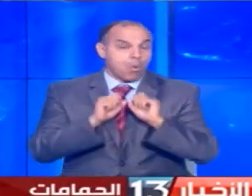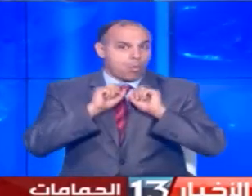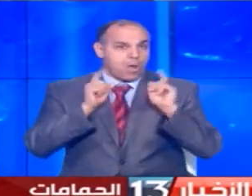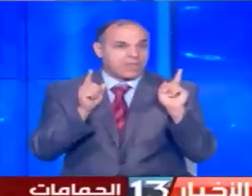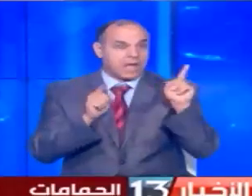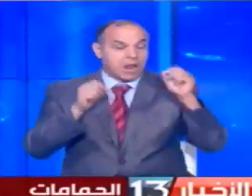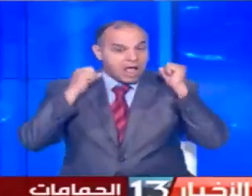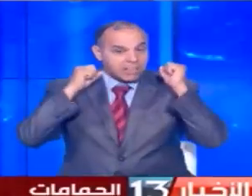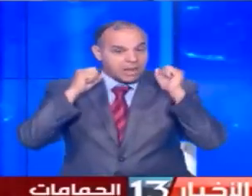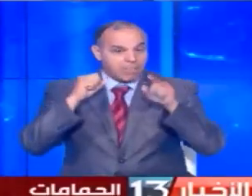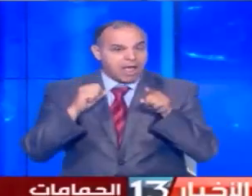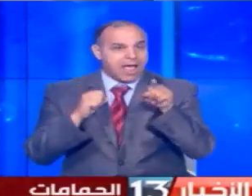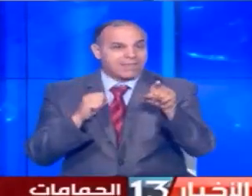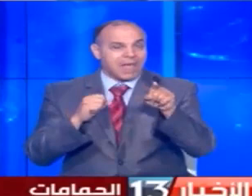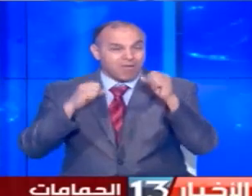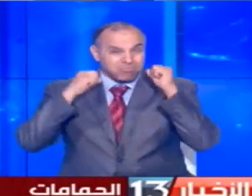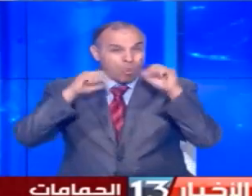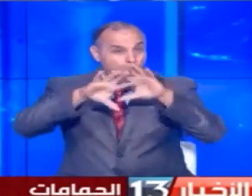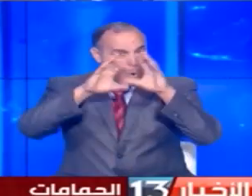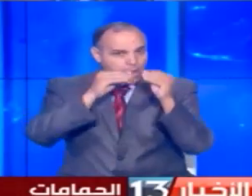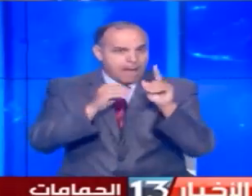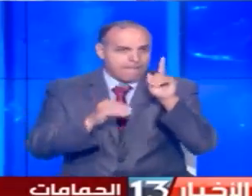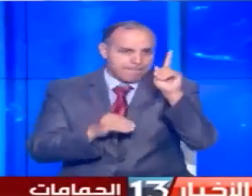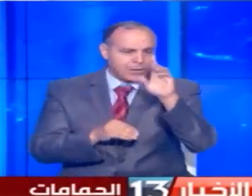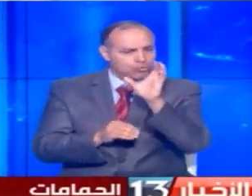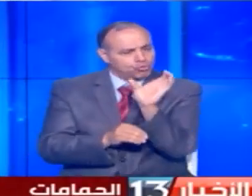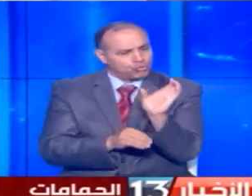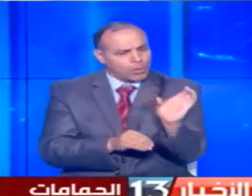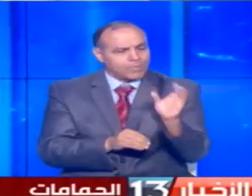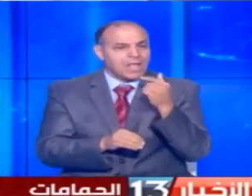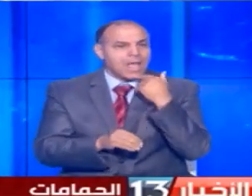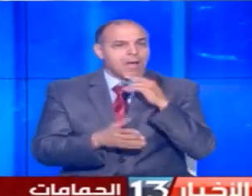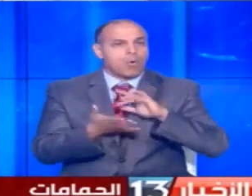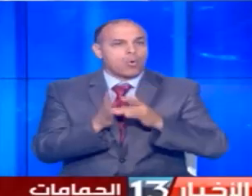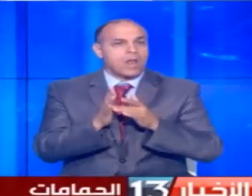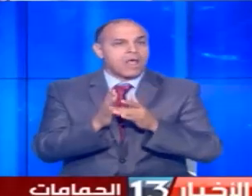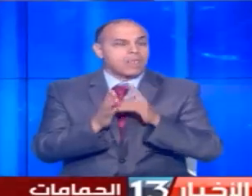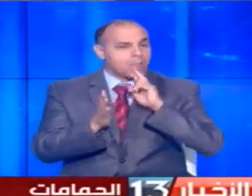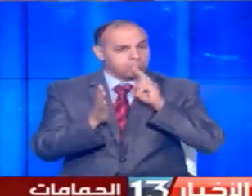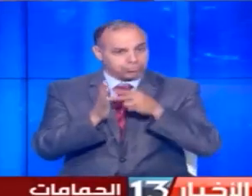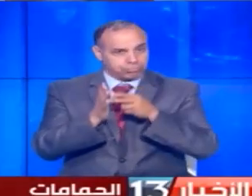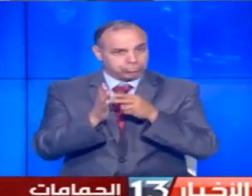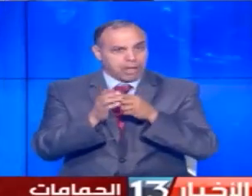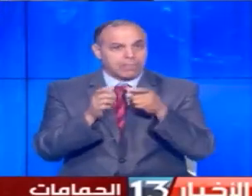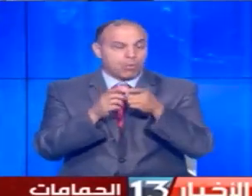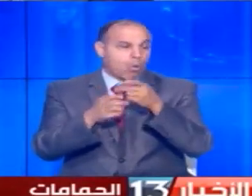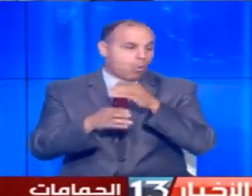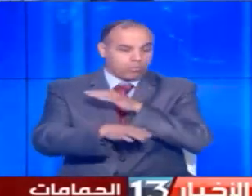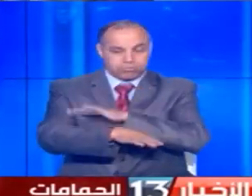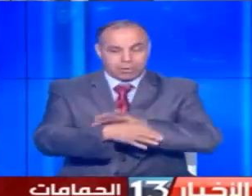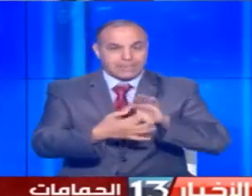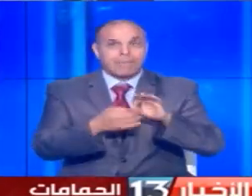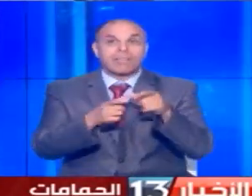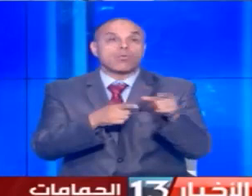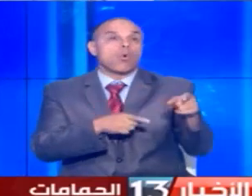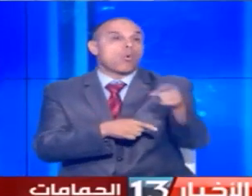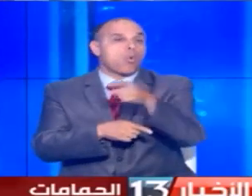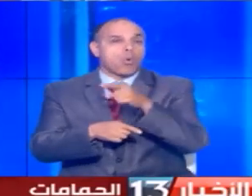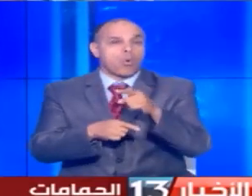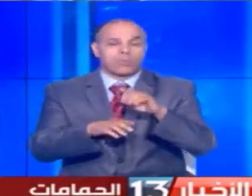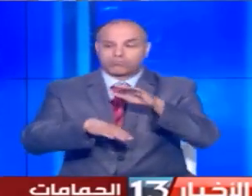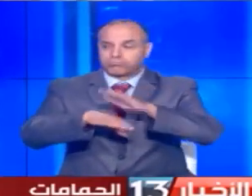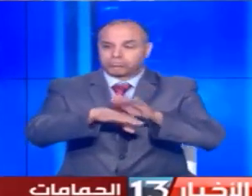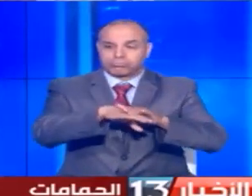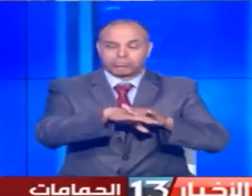أن الإضراب ليس إضرابا عاما بل جزئي، سيشمل في حال إقراره القطاع العام والمنشآت العمومية، وهو